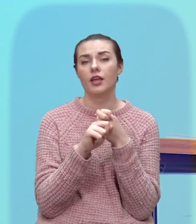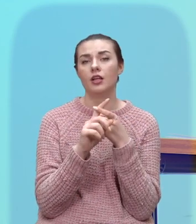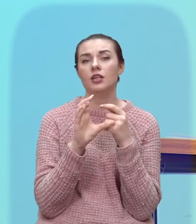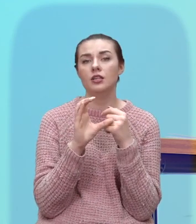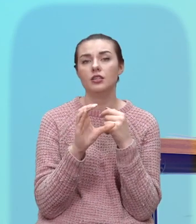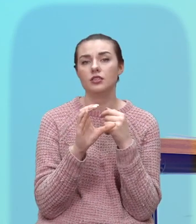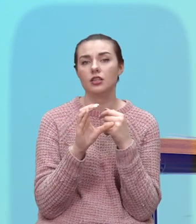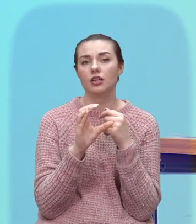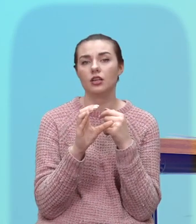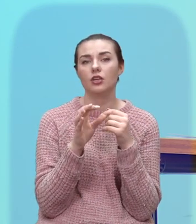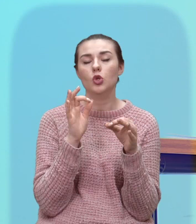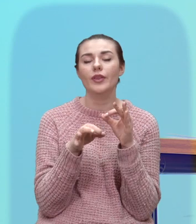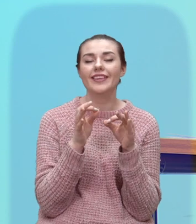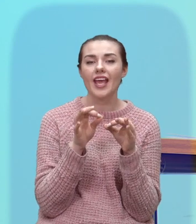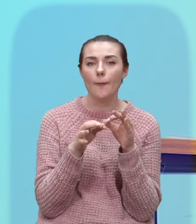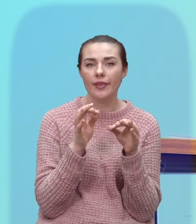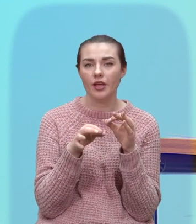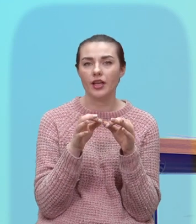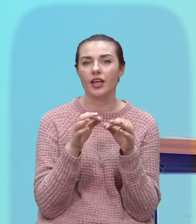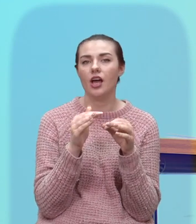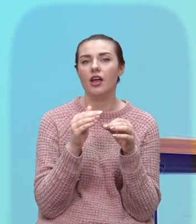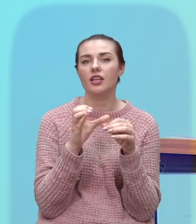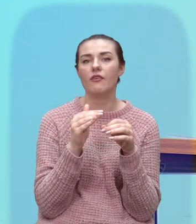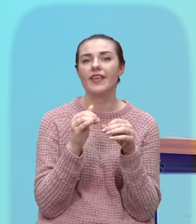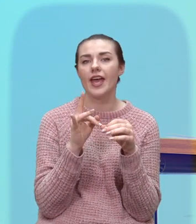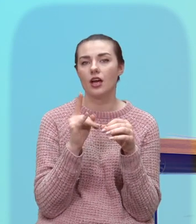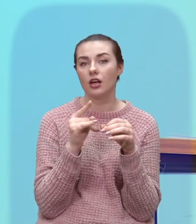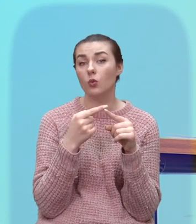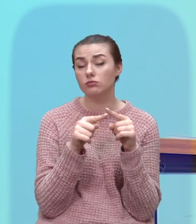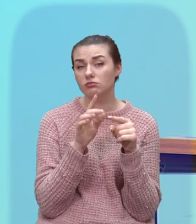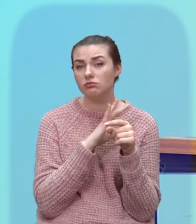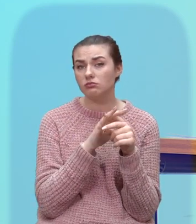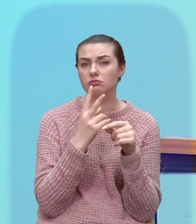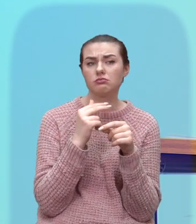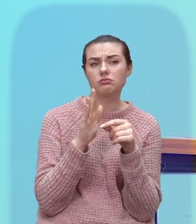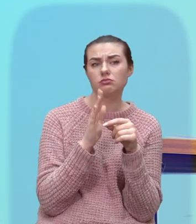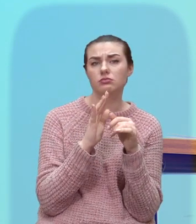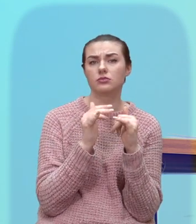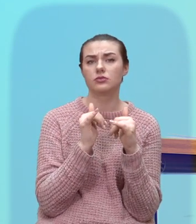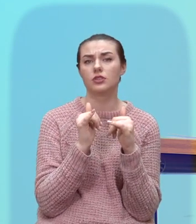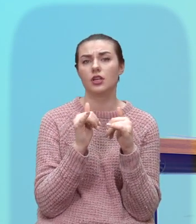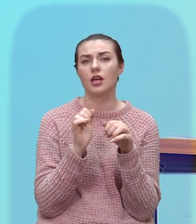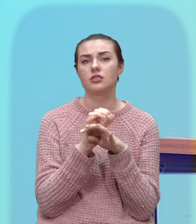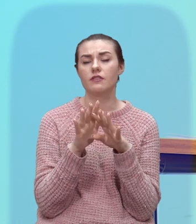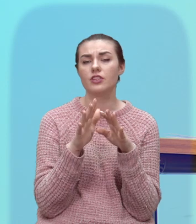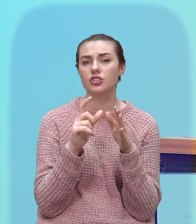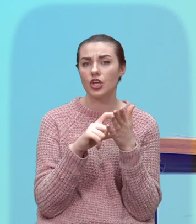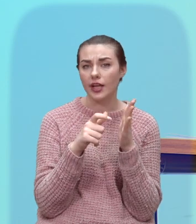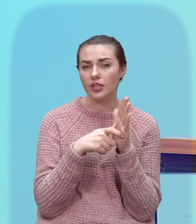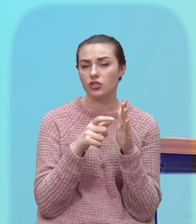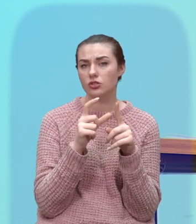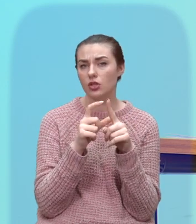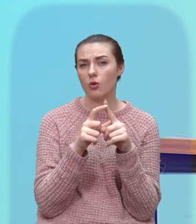глагол из судебной такой сферы то есть он использует непривычное для святилища